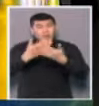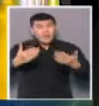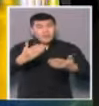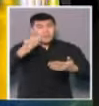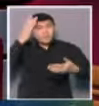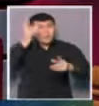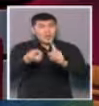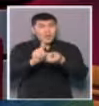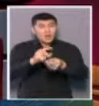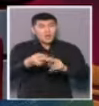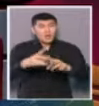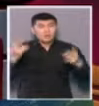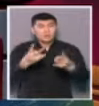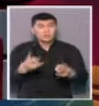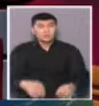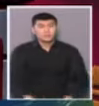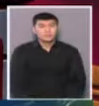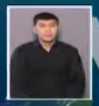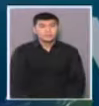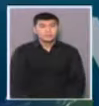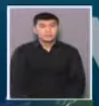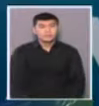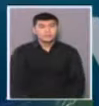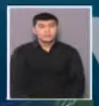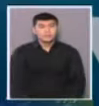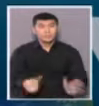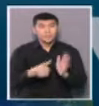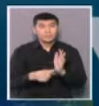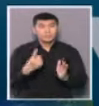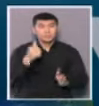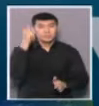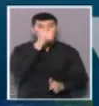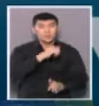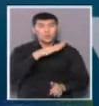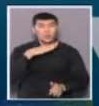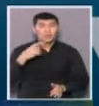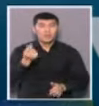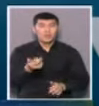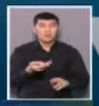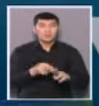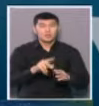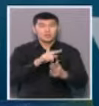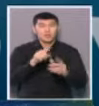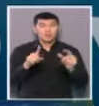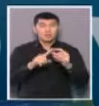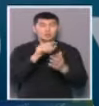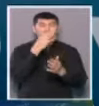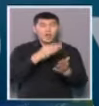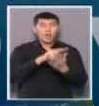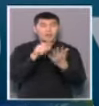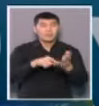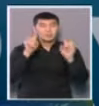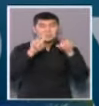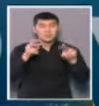ғылыми айналымға түсіру қажет деген еді. 61 жыл деген көп пе, аз ба деген сұраққа жауап іздегім келетін тұрады. Ол